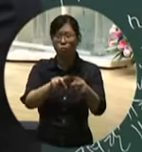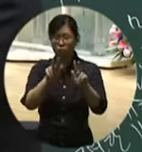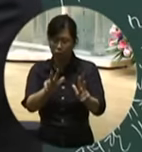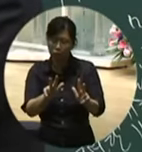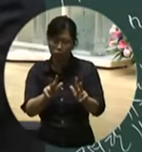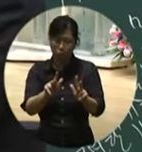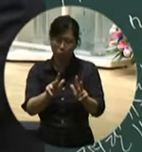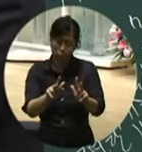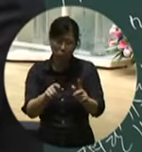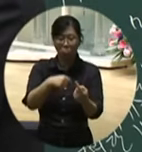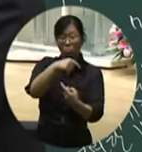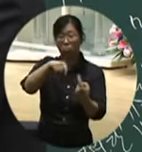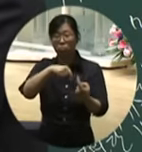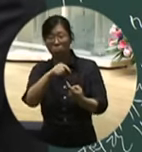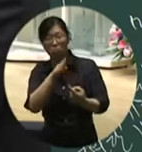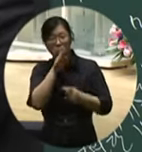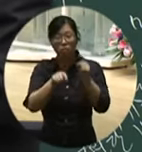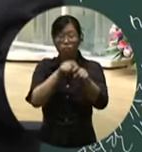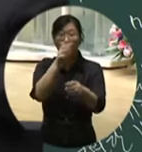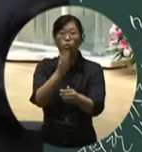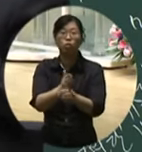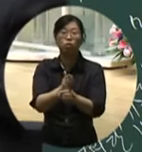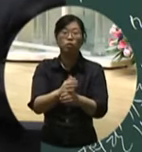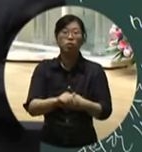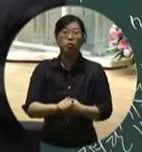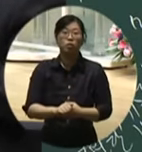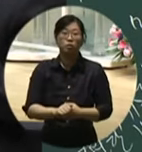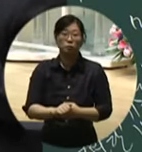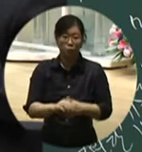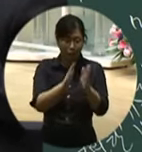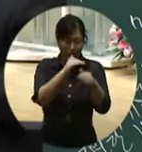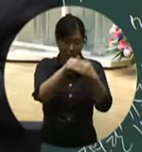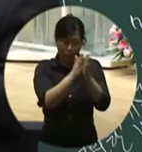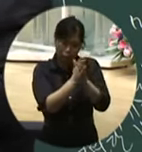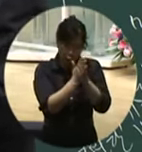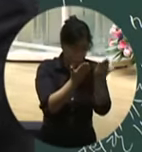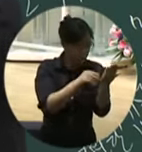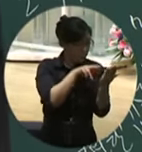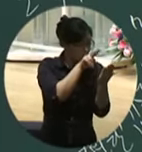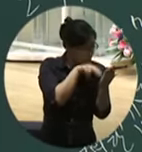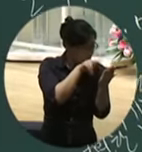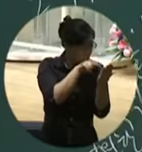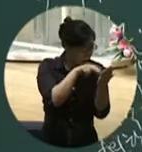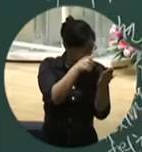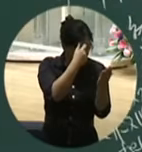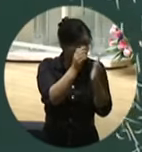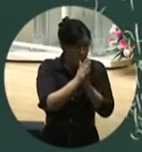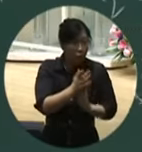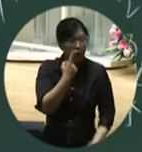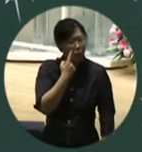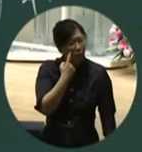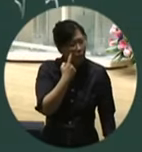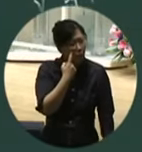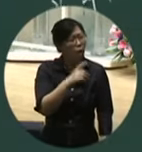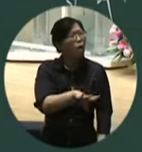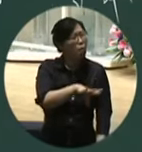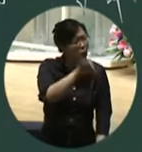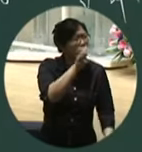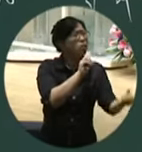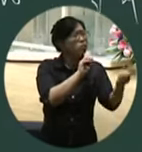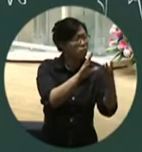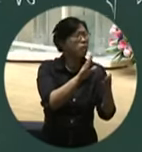verses about the construction of the temple. 매일 읽고 기도해라. Read it every day and pray. 응답부터 받아야 돼요. Because you must